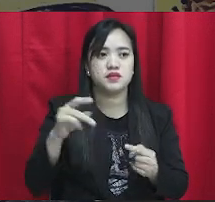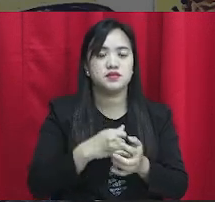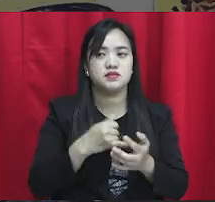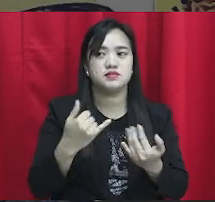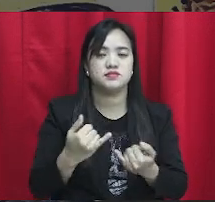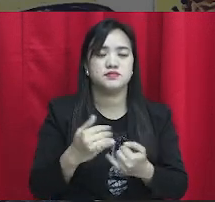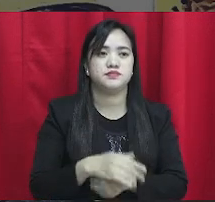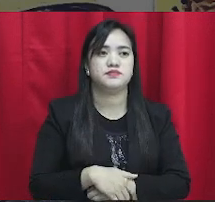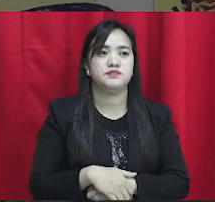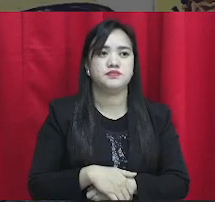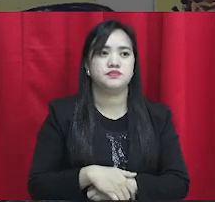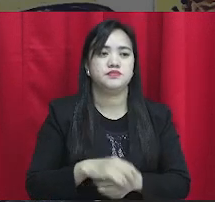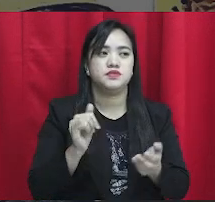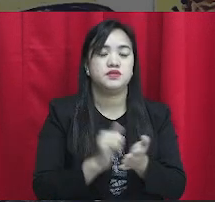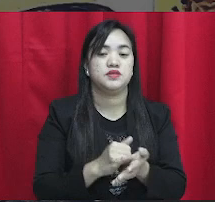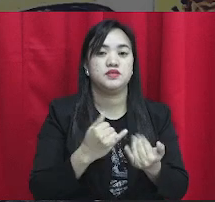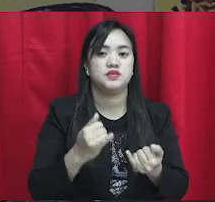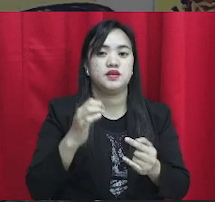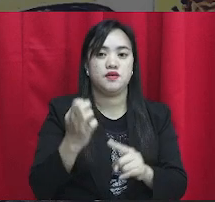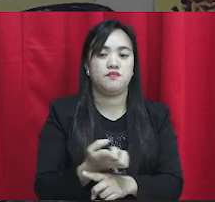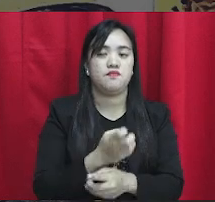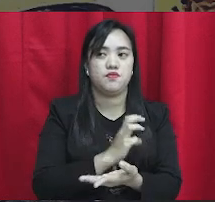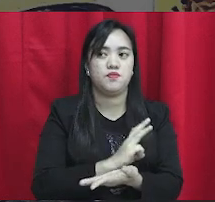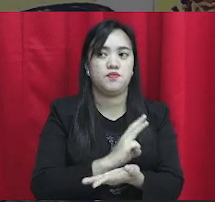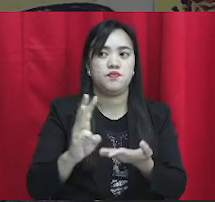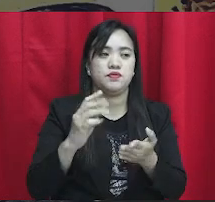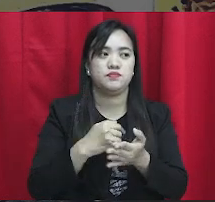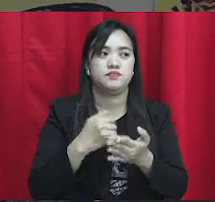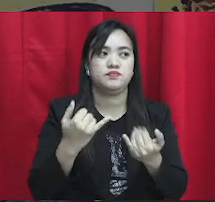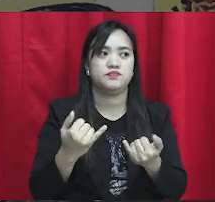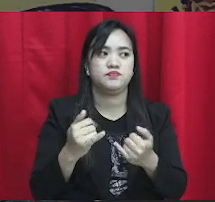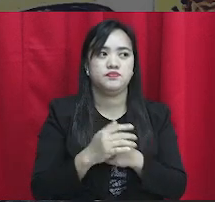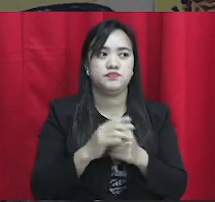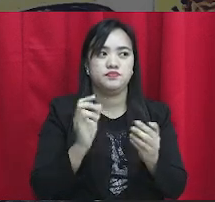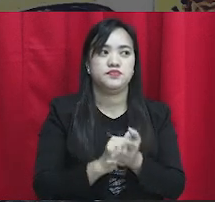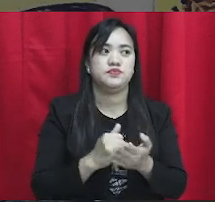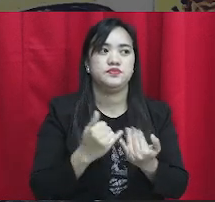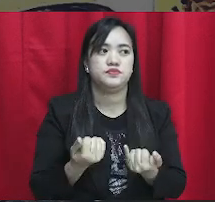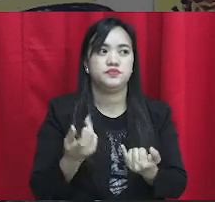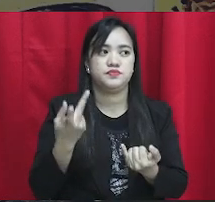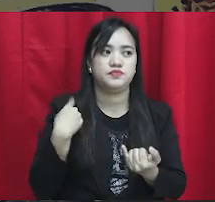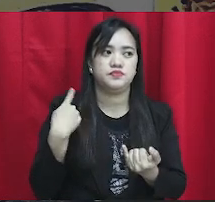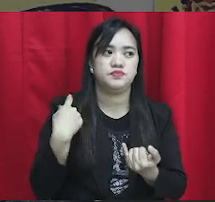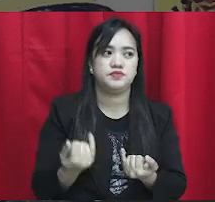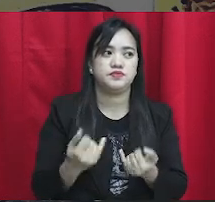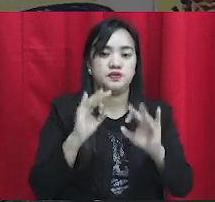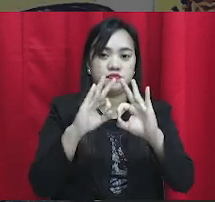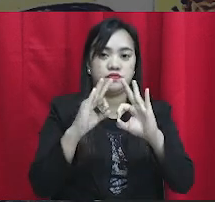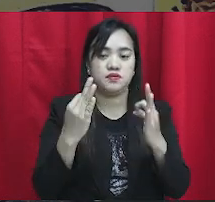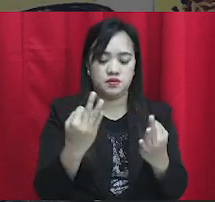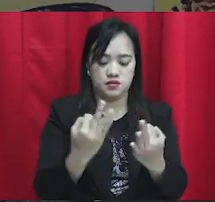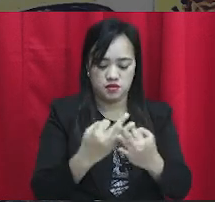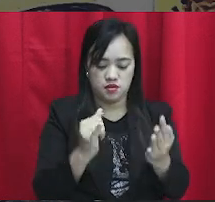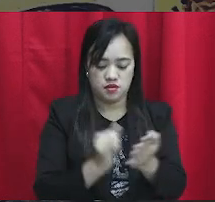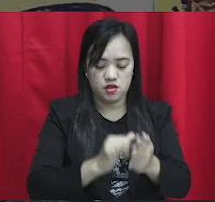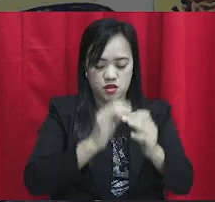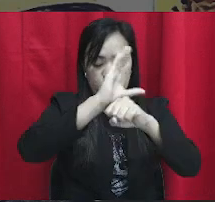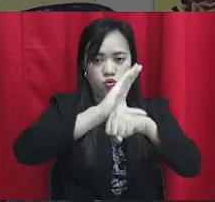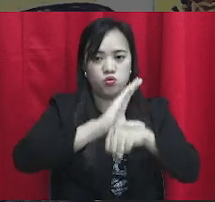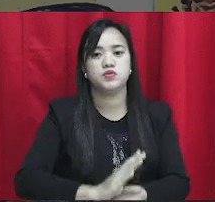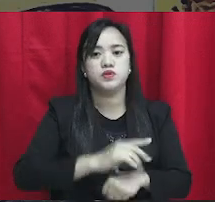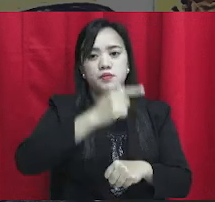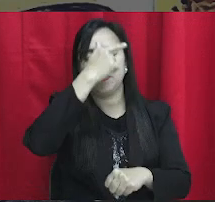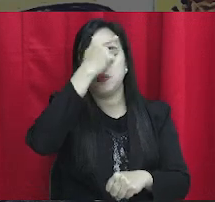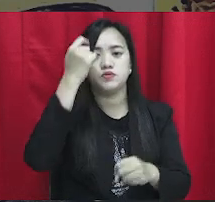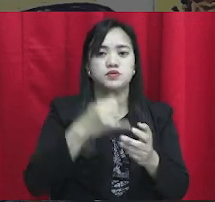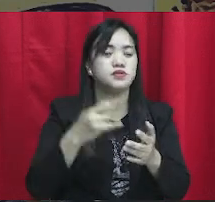Yeah. Weekly 'yon, weekly. Weekly. Wow, talagang typical na ano, talaga 'yan yung Pilipino ano, talaga culture. Kasi